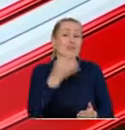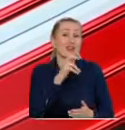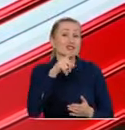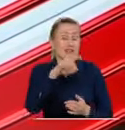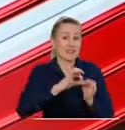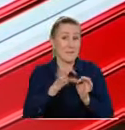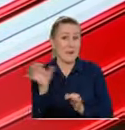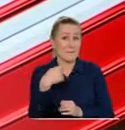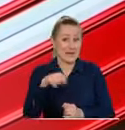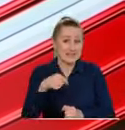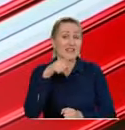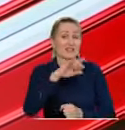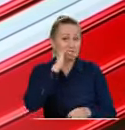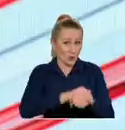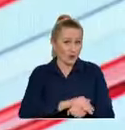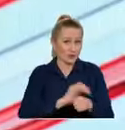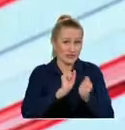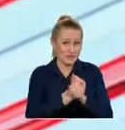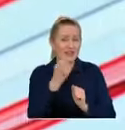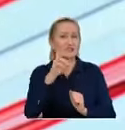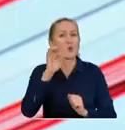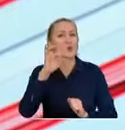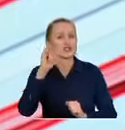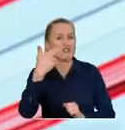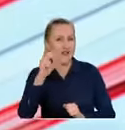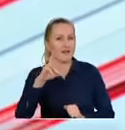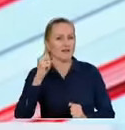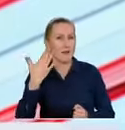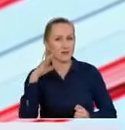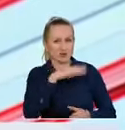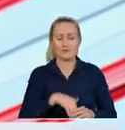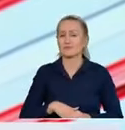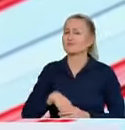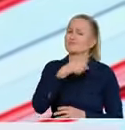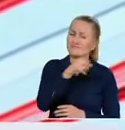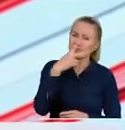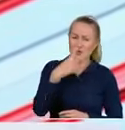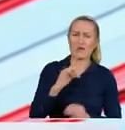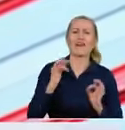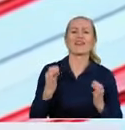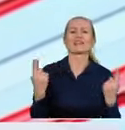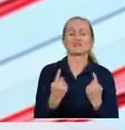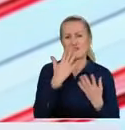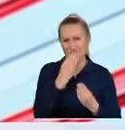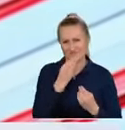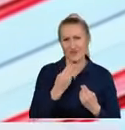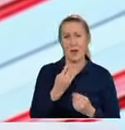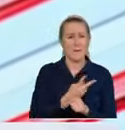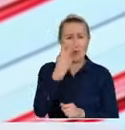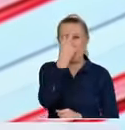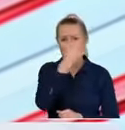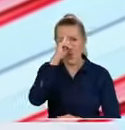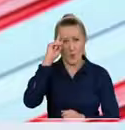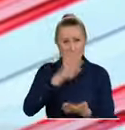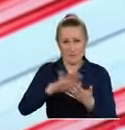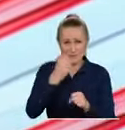zmiany? Będzie odpowiadał teraz Władysław Kosiniak-Kamysz. Szanowni państwo, zobaczcie, w jakiej rzeczywistości jesteśmy. Ponad 1 000 000 bezrobotnych, dzisiaj